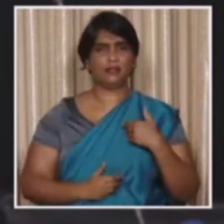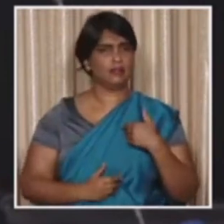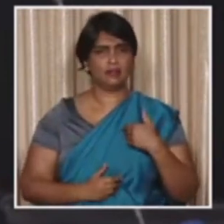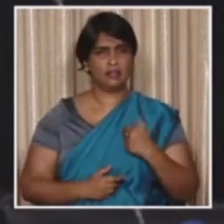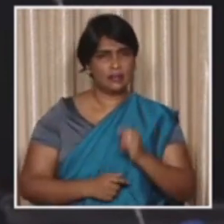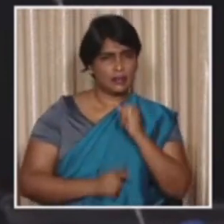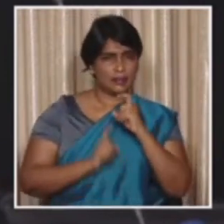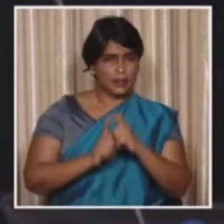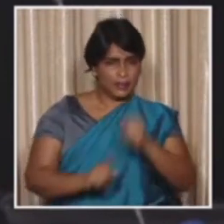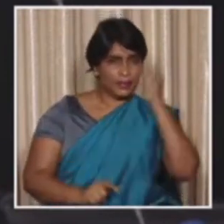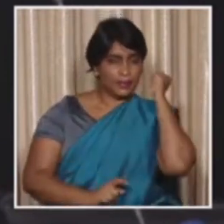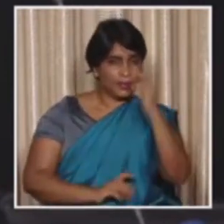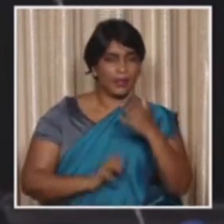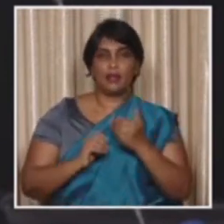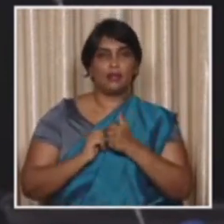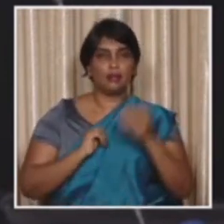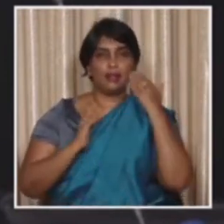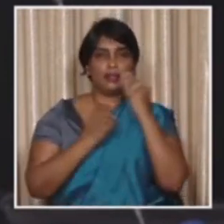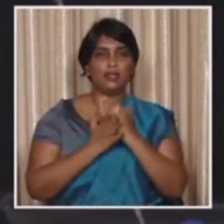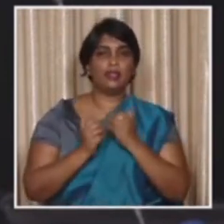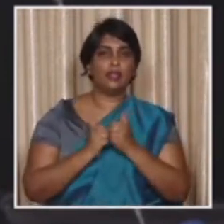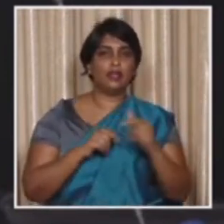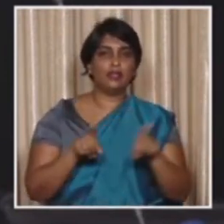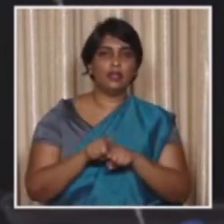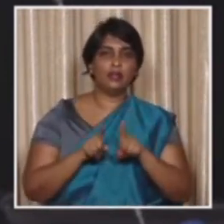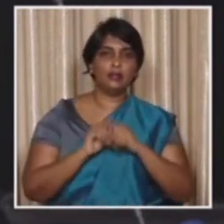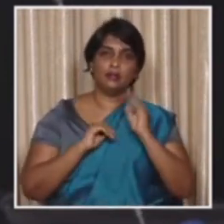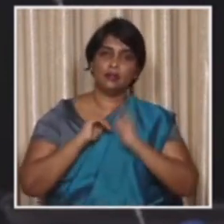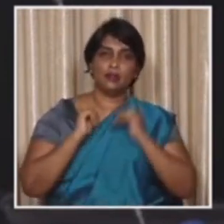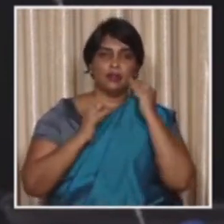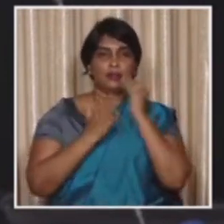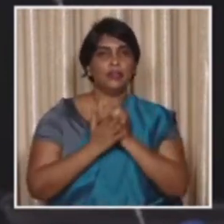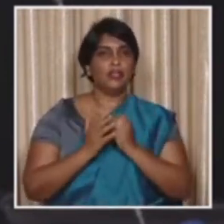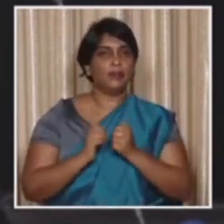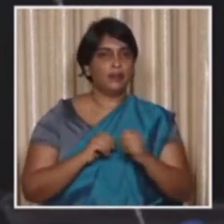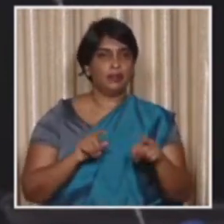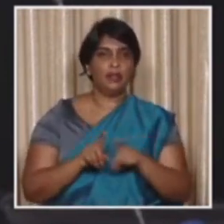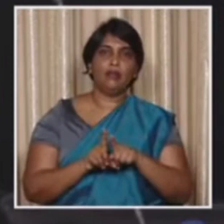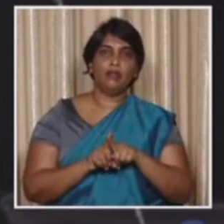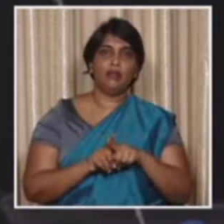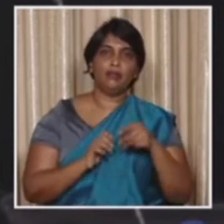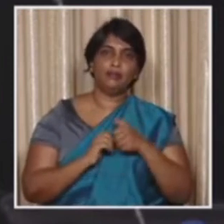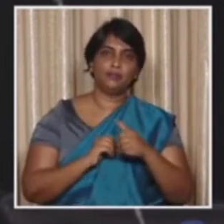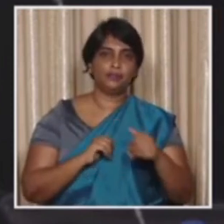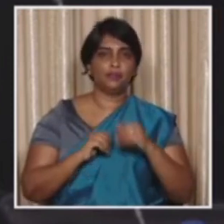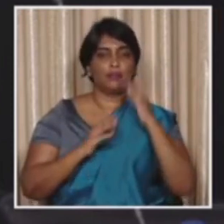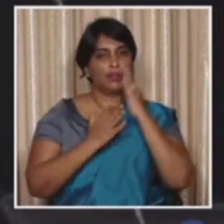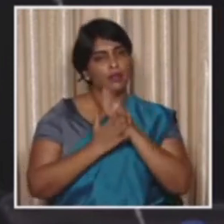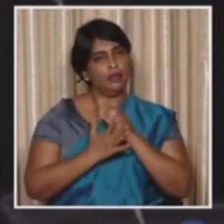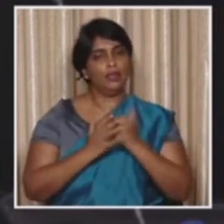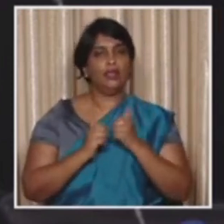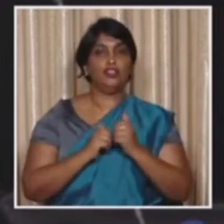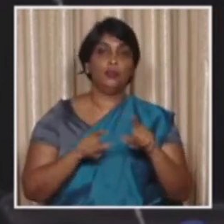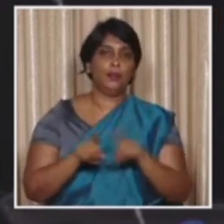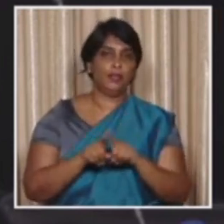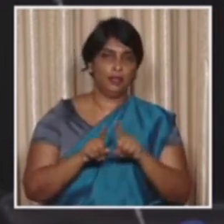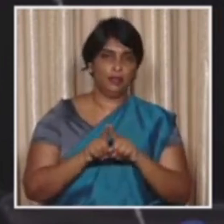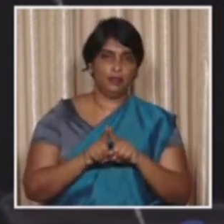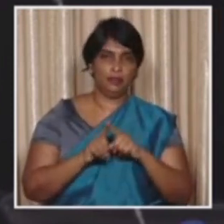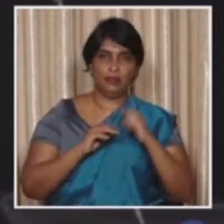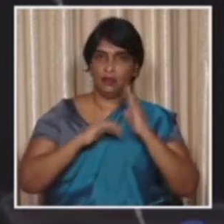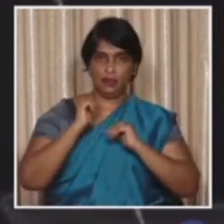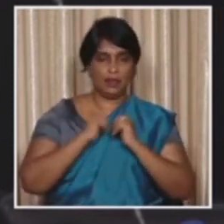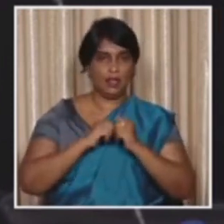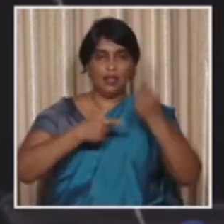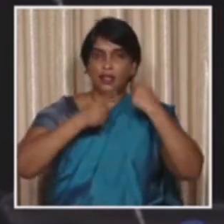dusta kriya apa gitu nih nih, kene ke charitya kehatannya karena ini awastha apa bici kali nih, ani kan